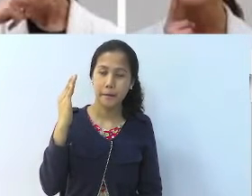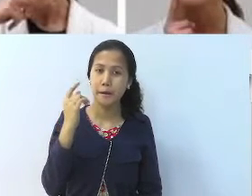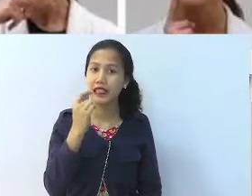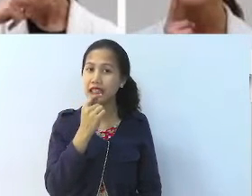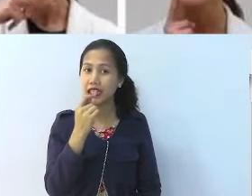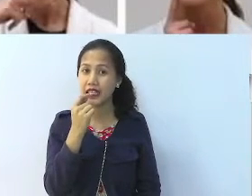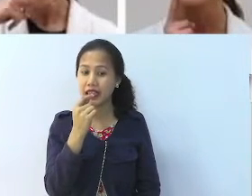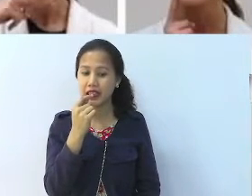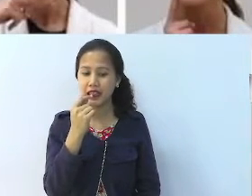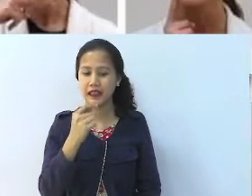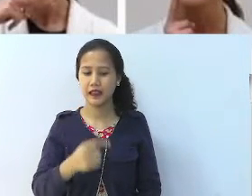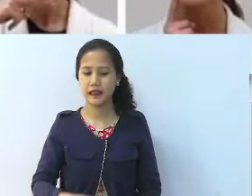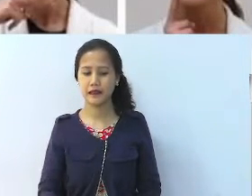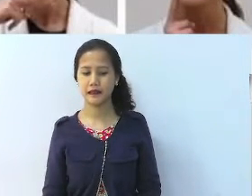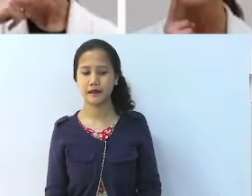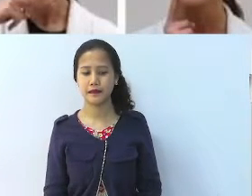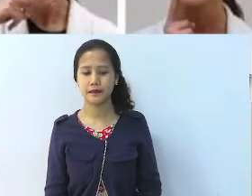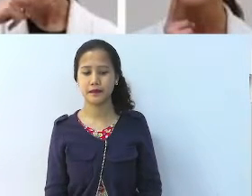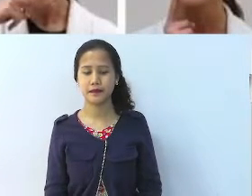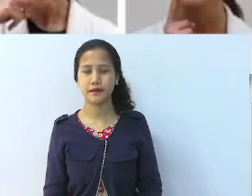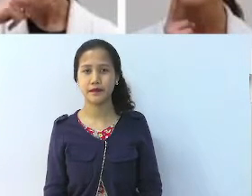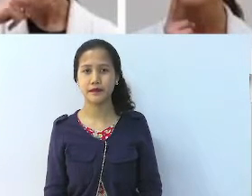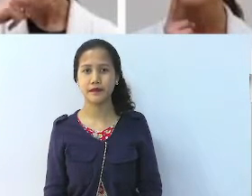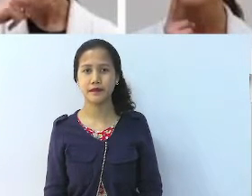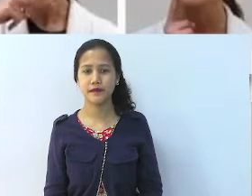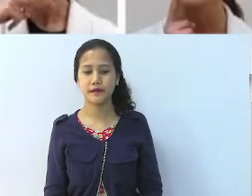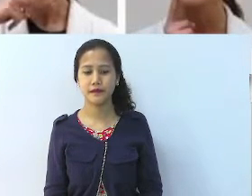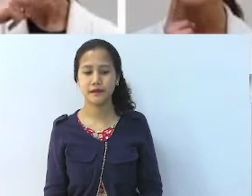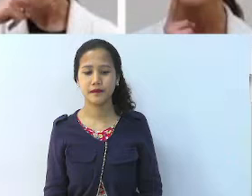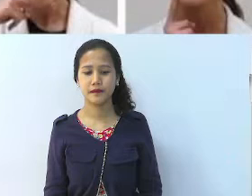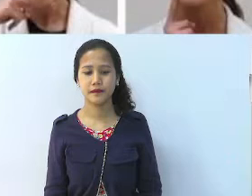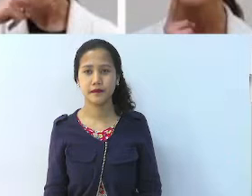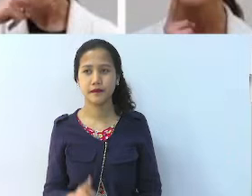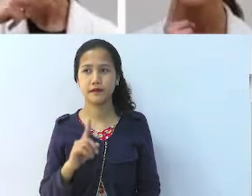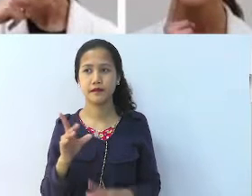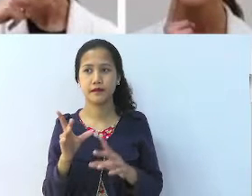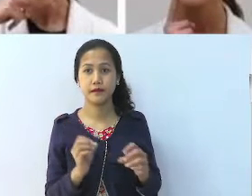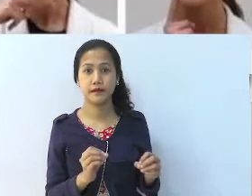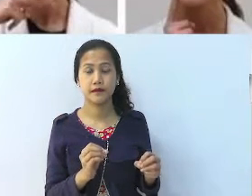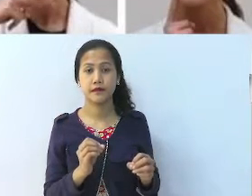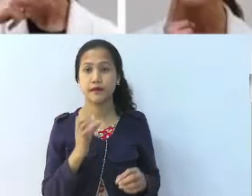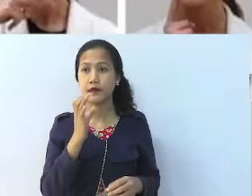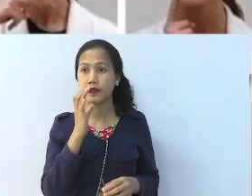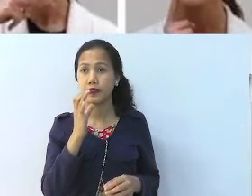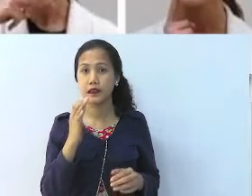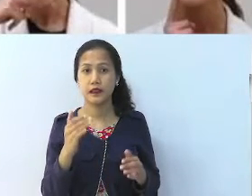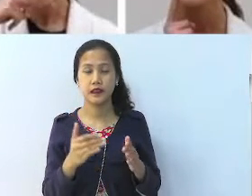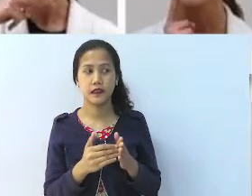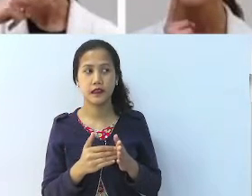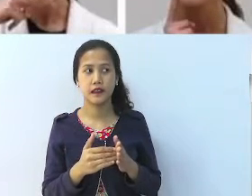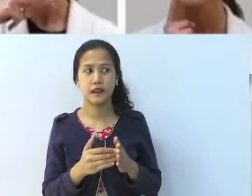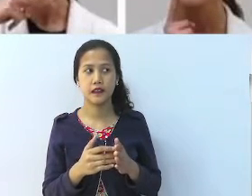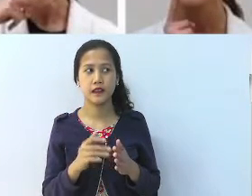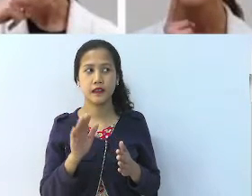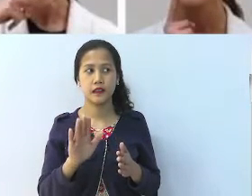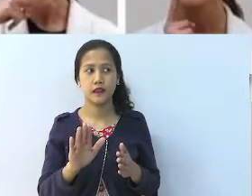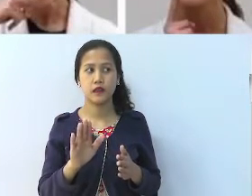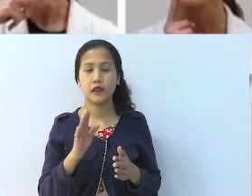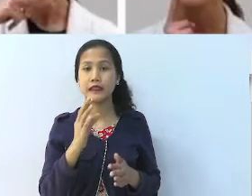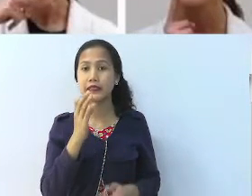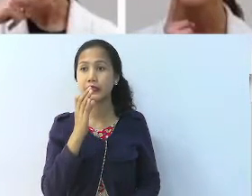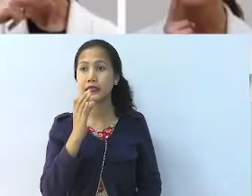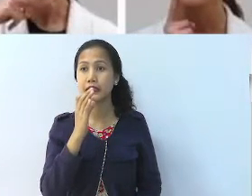tuck. Yan. Yung dila nyo po naka-rest pa rin po sa taas ng ngipin. Sa likod